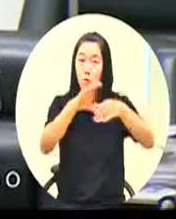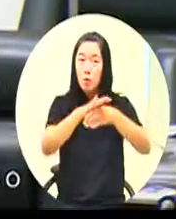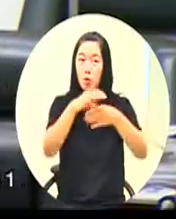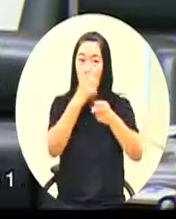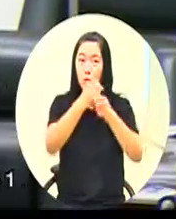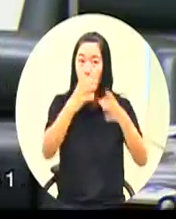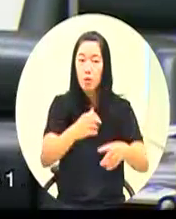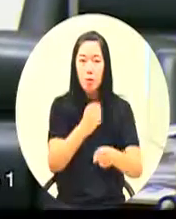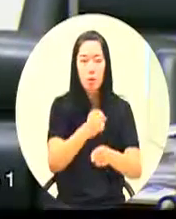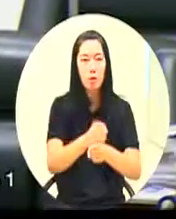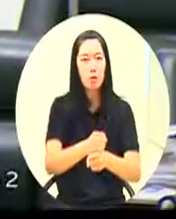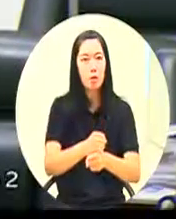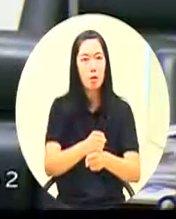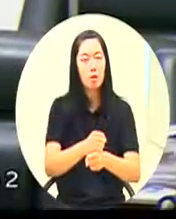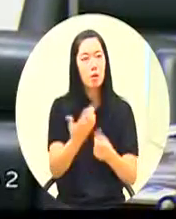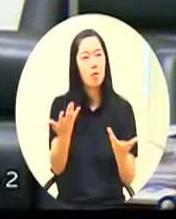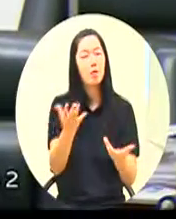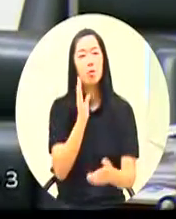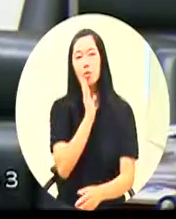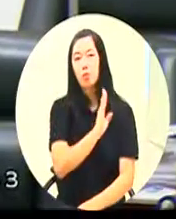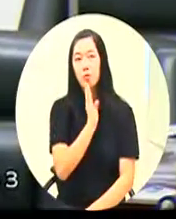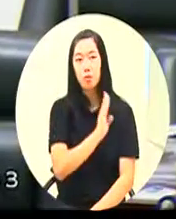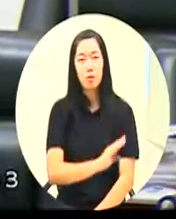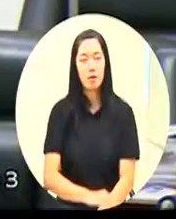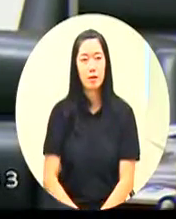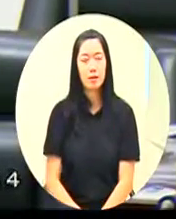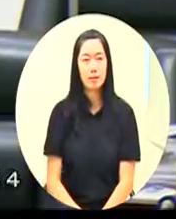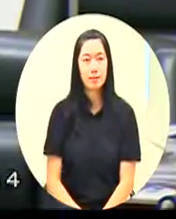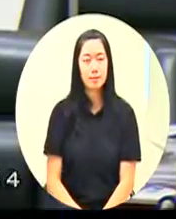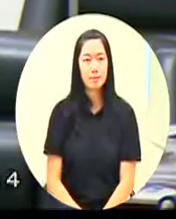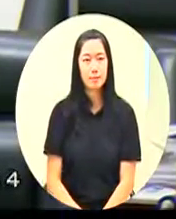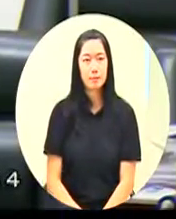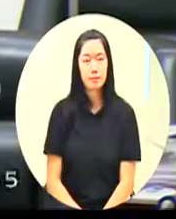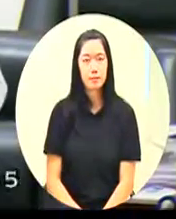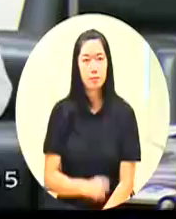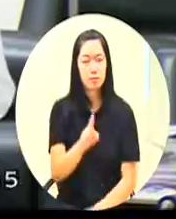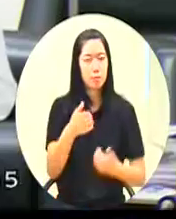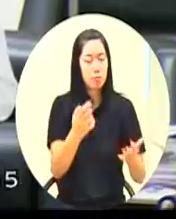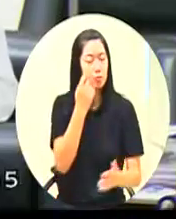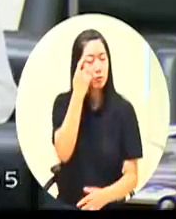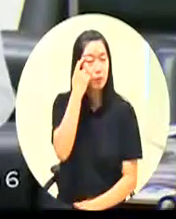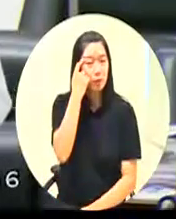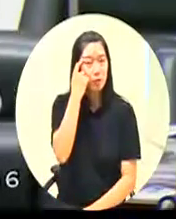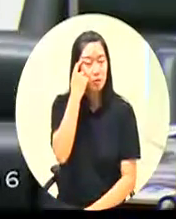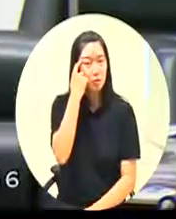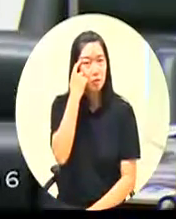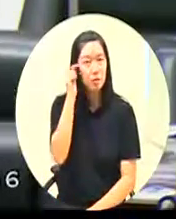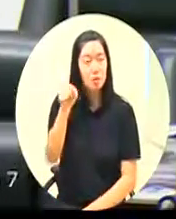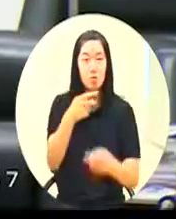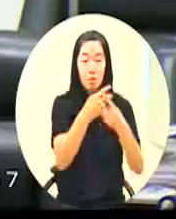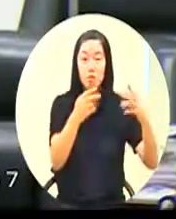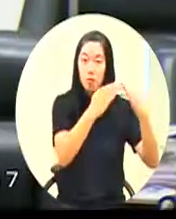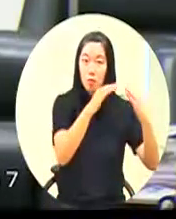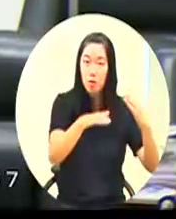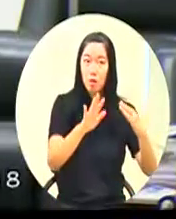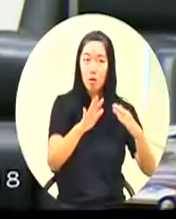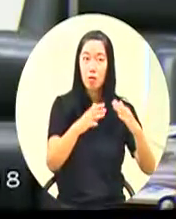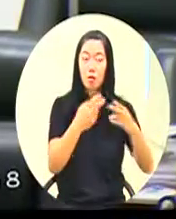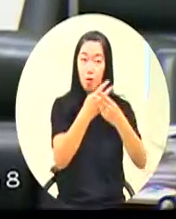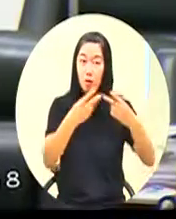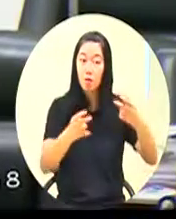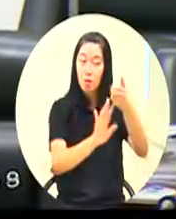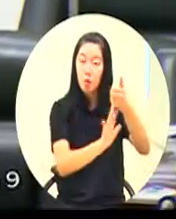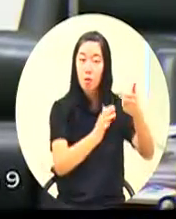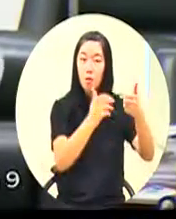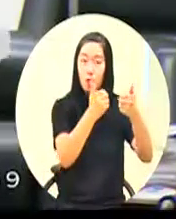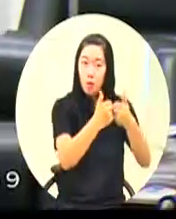设，我想这奢谈呐，好，你不要认为说现在有客家有客委会在那边。